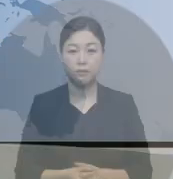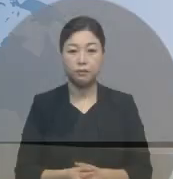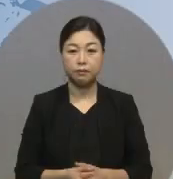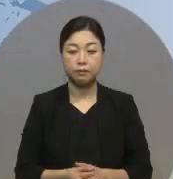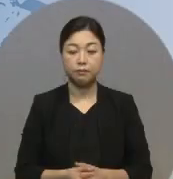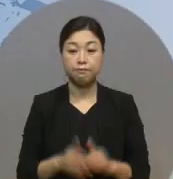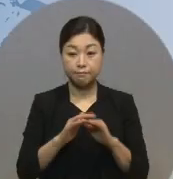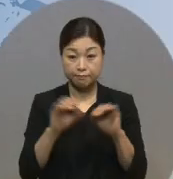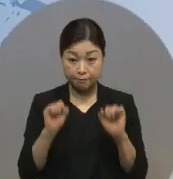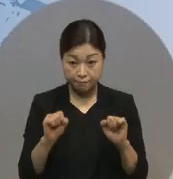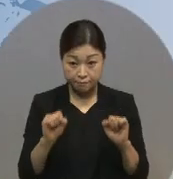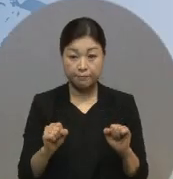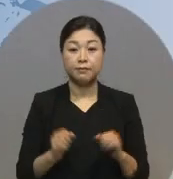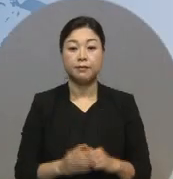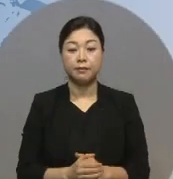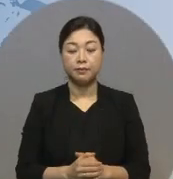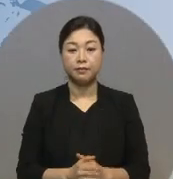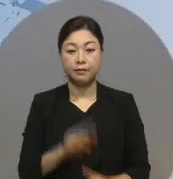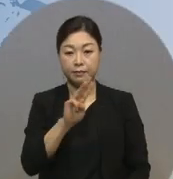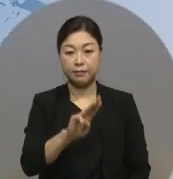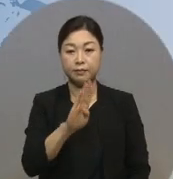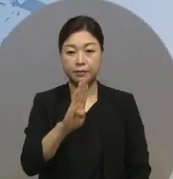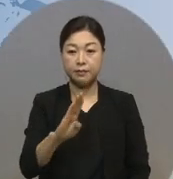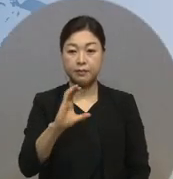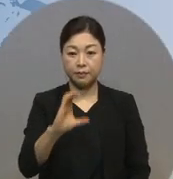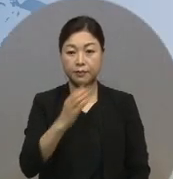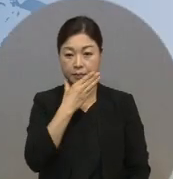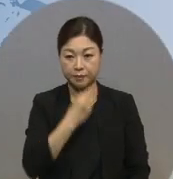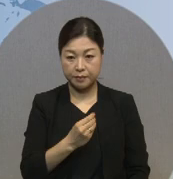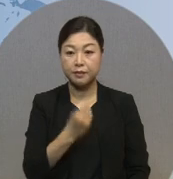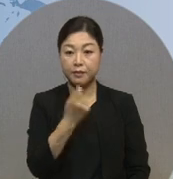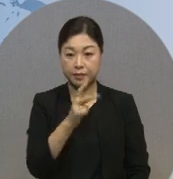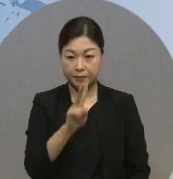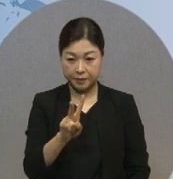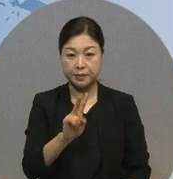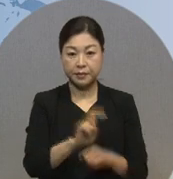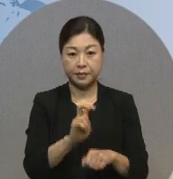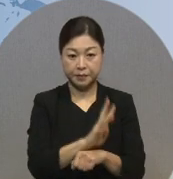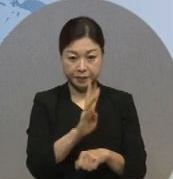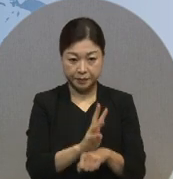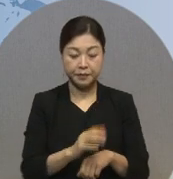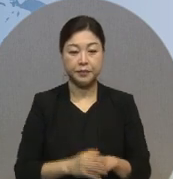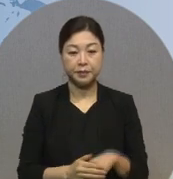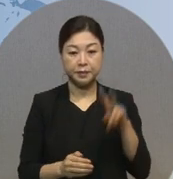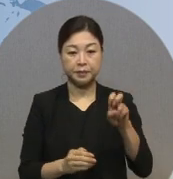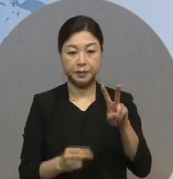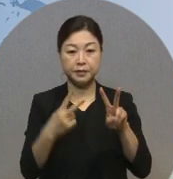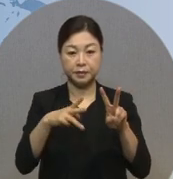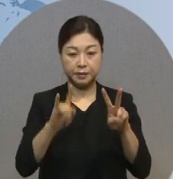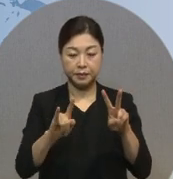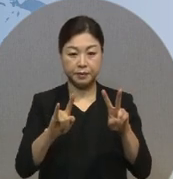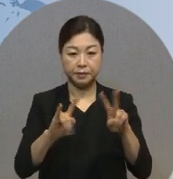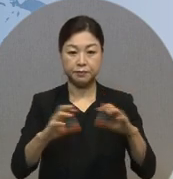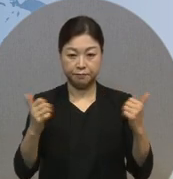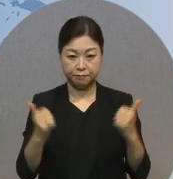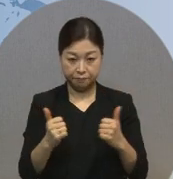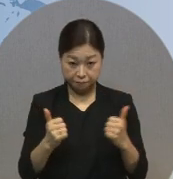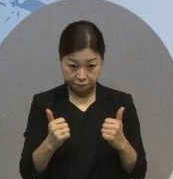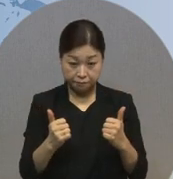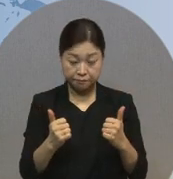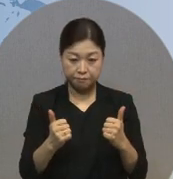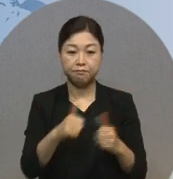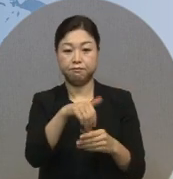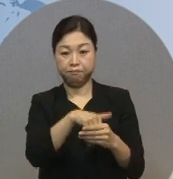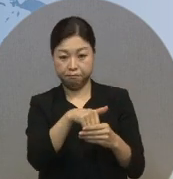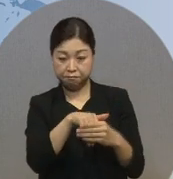시청자 여러분 안녕하십니까? WBC 복지TV 뉴스24입니다. 제22대 국회의원 선거를 앞두고 장애인